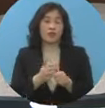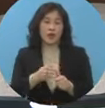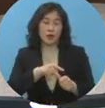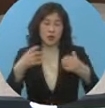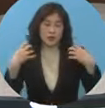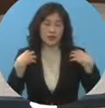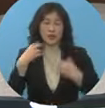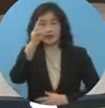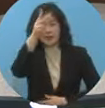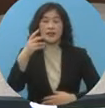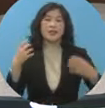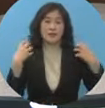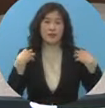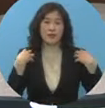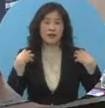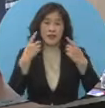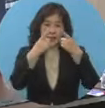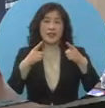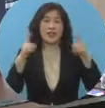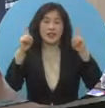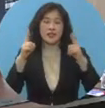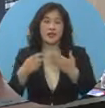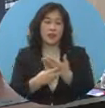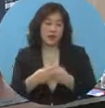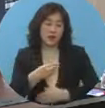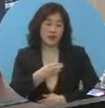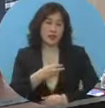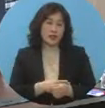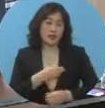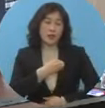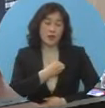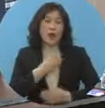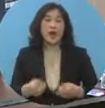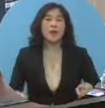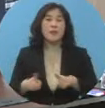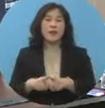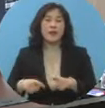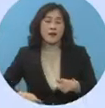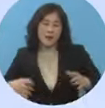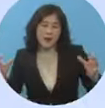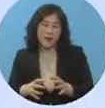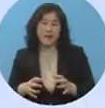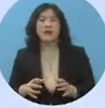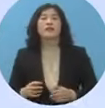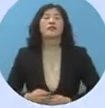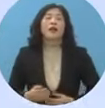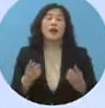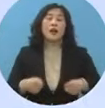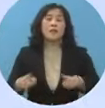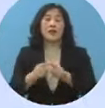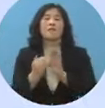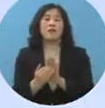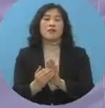경찰청 태 악 의 사회 등 유관기관과 함께 긴밀한 협조체계를 구축해 공동 대응에 나서고